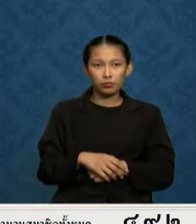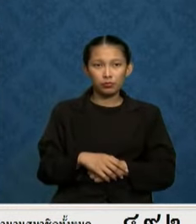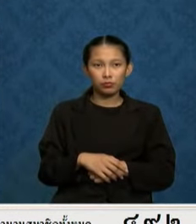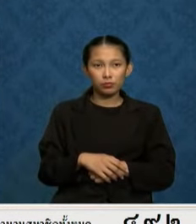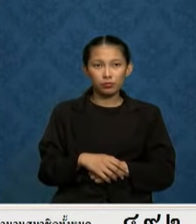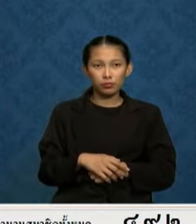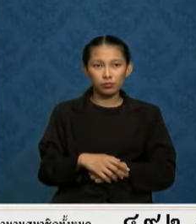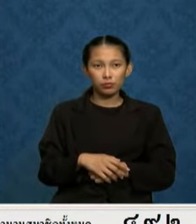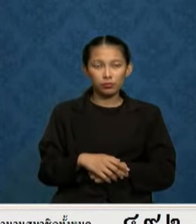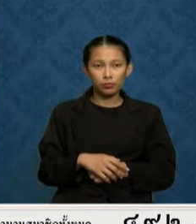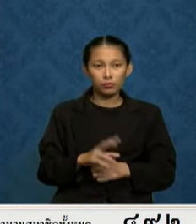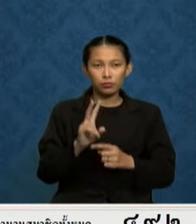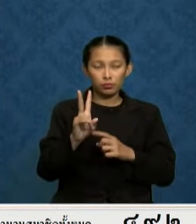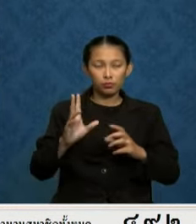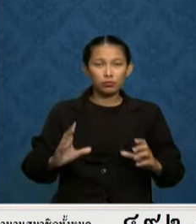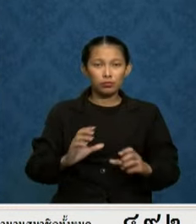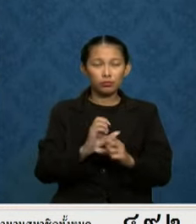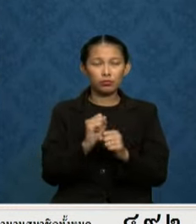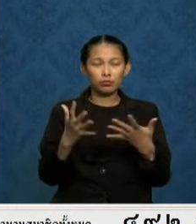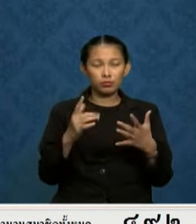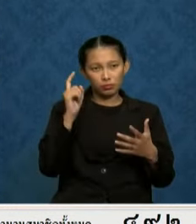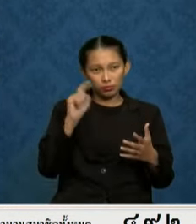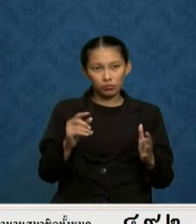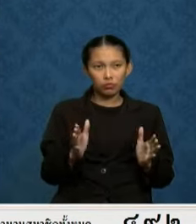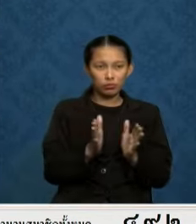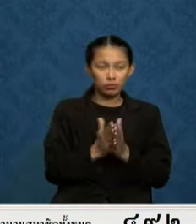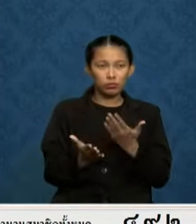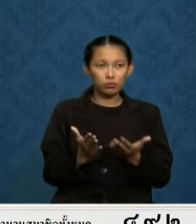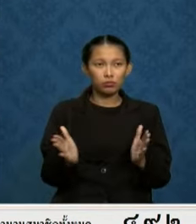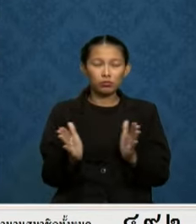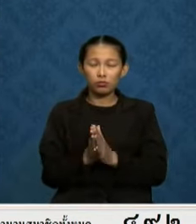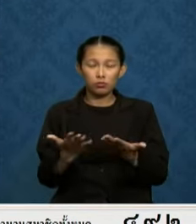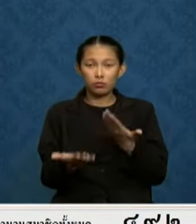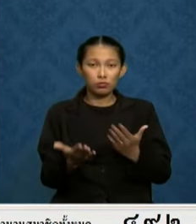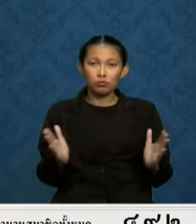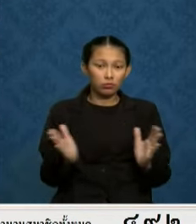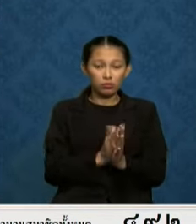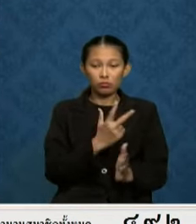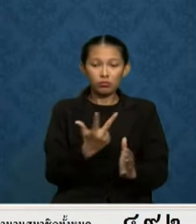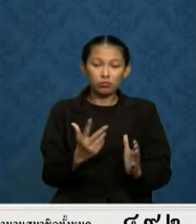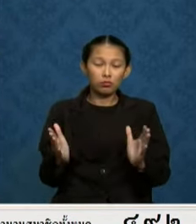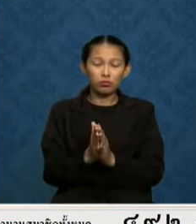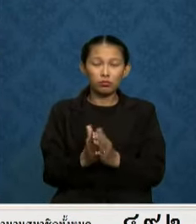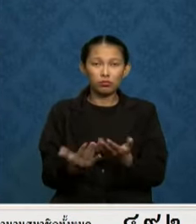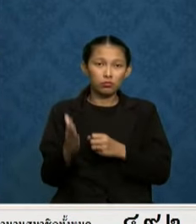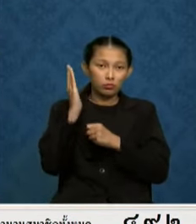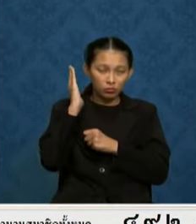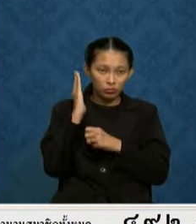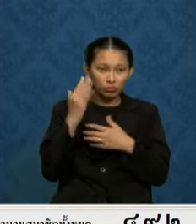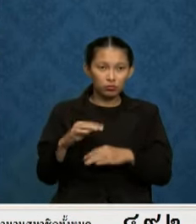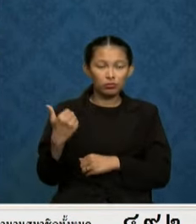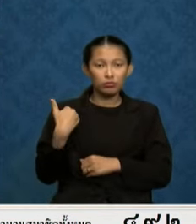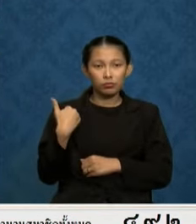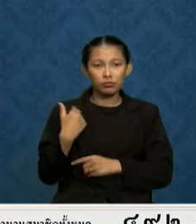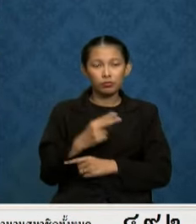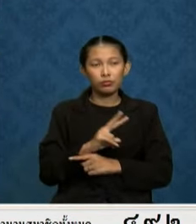สองเนี่ยไม่ได้สรุปวาคนรวมหรไม่ควรวม หอรวมไปทั้งสามอย่ ตามที่ท่านในอภิปลายไปประเดที่